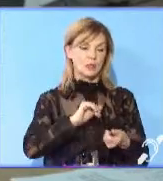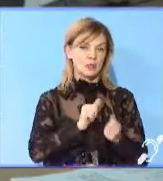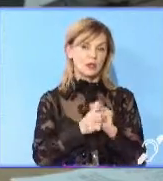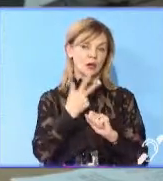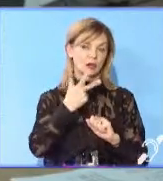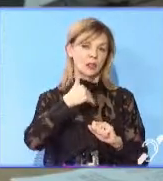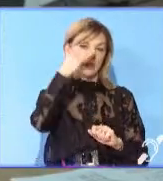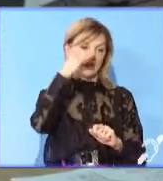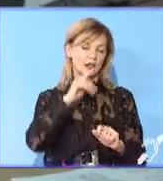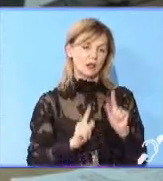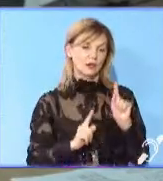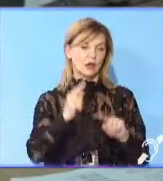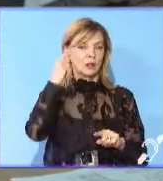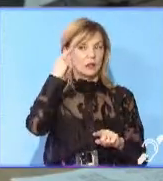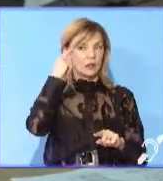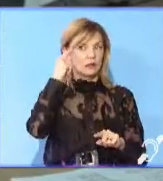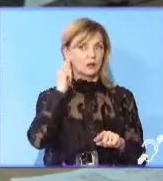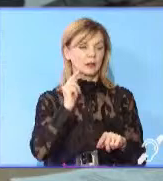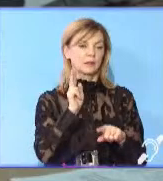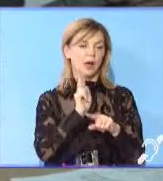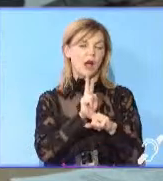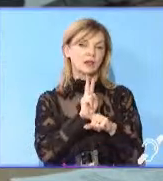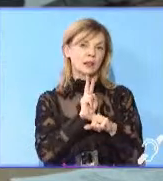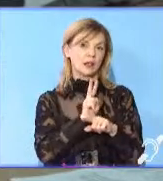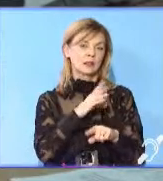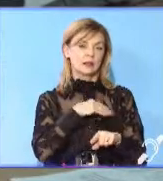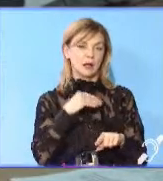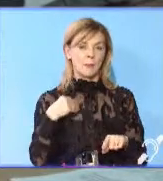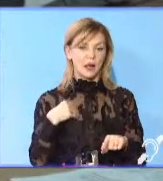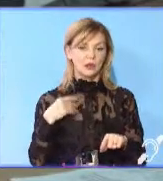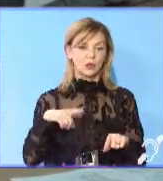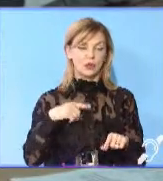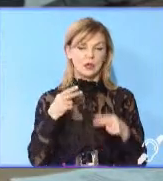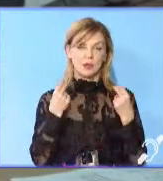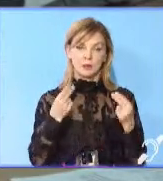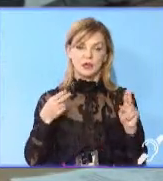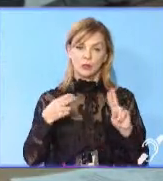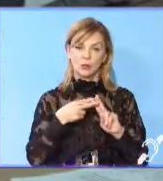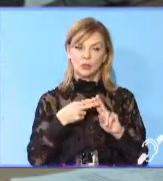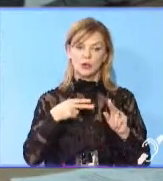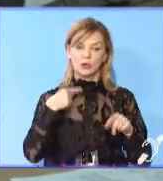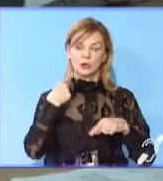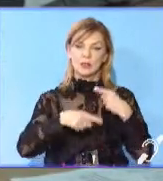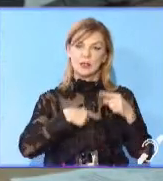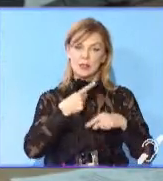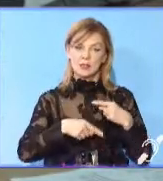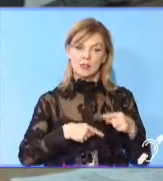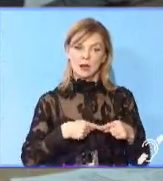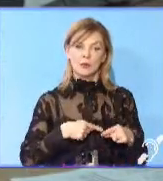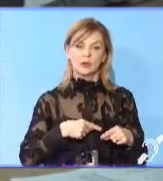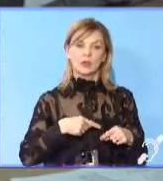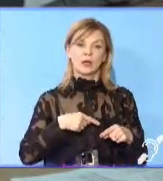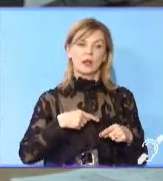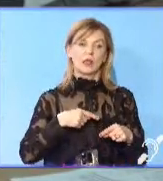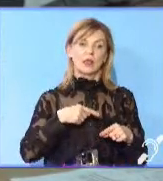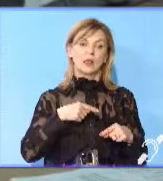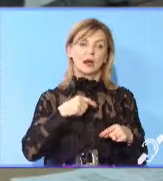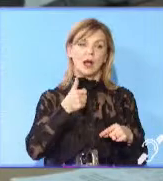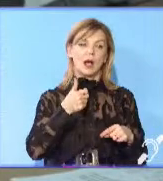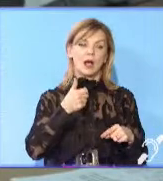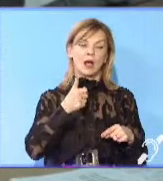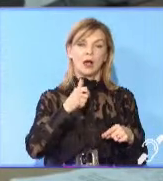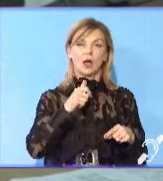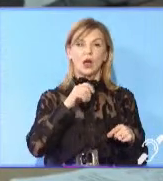sau dacă ne gândim la avertizările care sunt în vigoare. Este bine cunoscut sistemul acela de avertizare cu cod